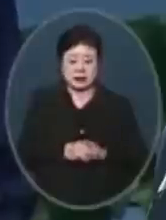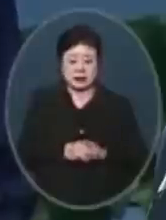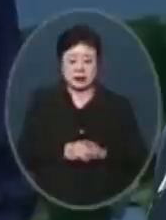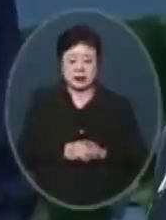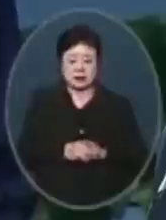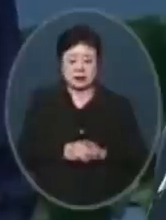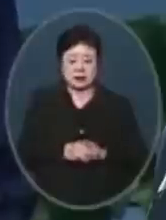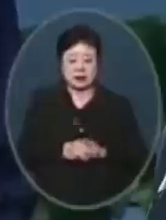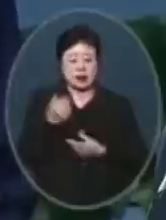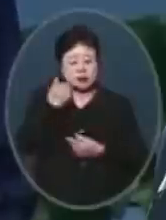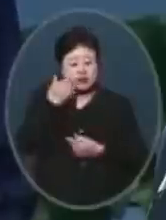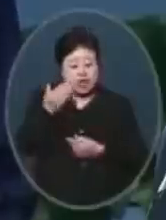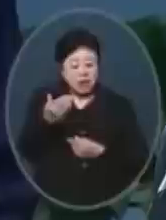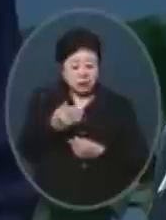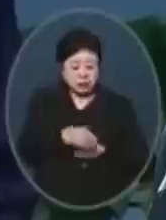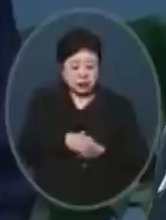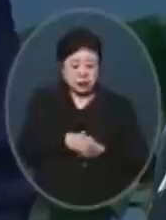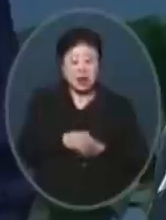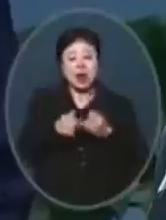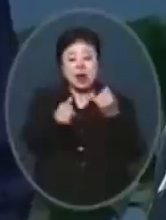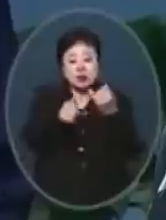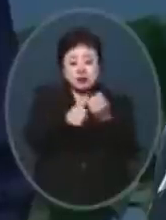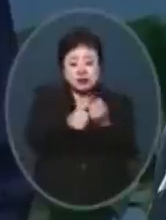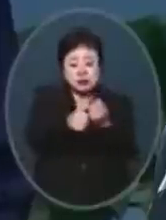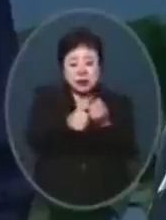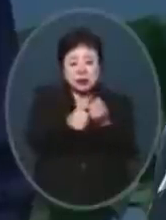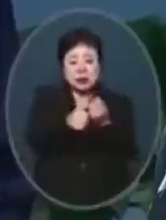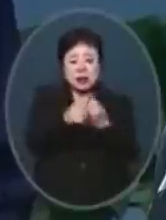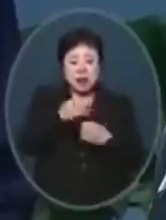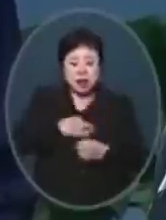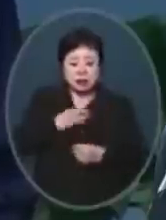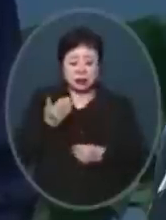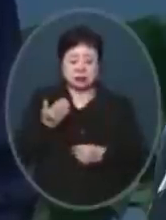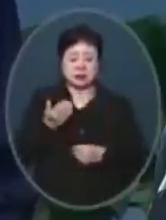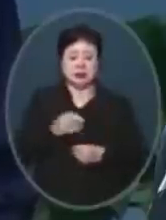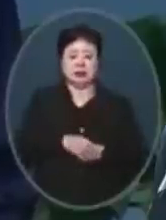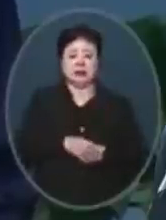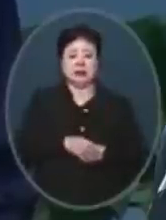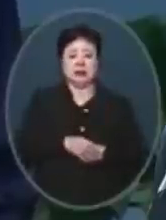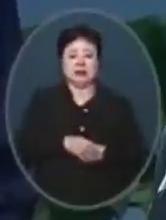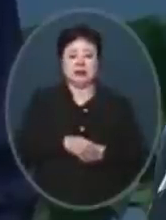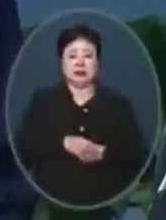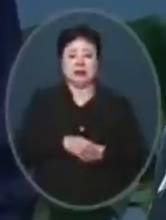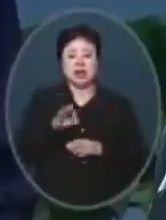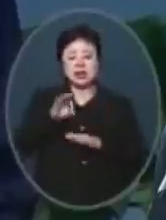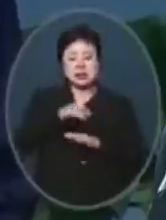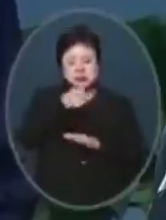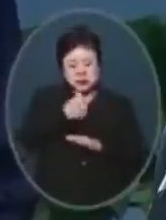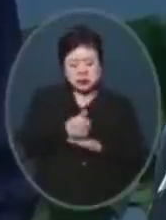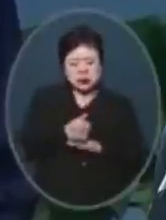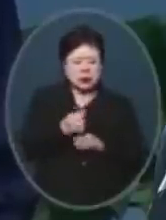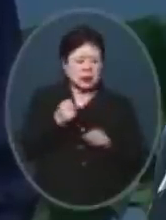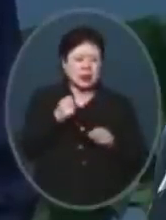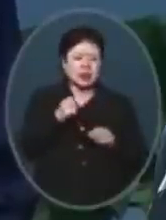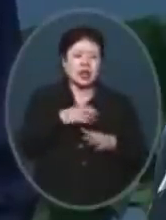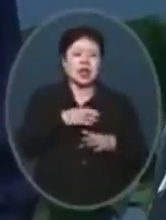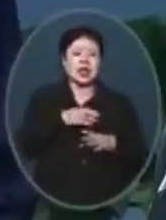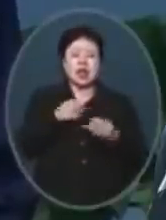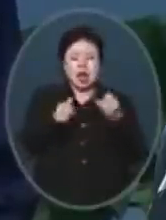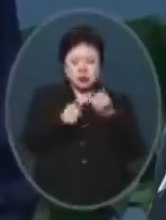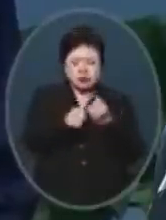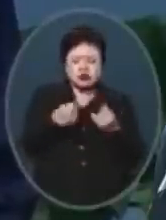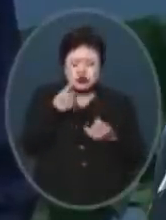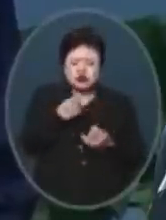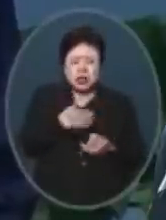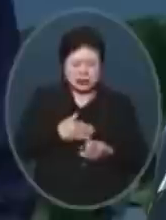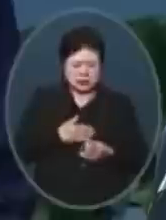꾸짖고 물어보니 부부가 아닌 걸 알았습니다. 그러니 임금님이 네가 부부가 아닌 줄